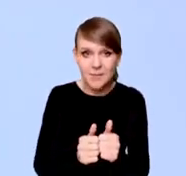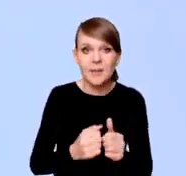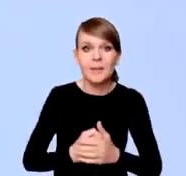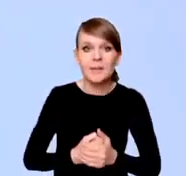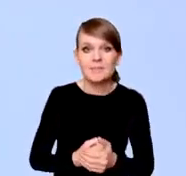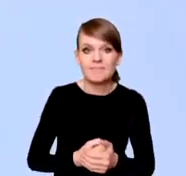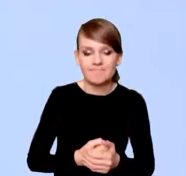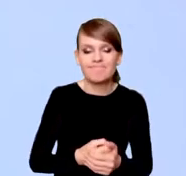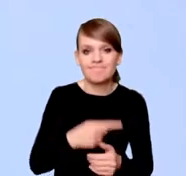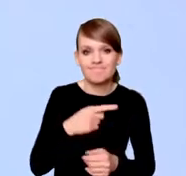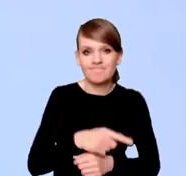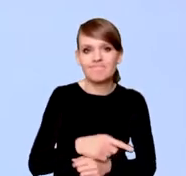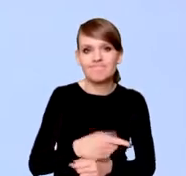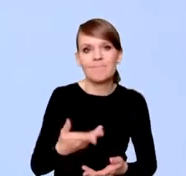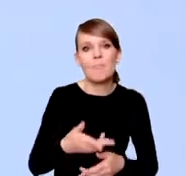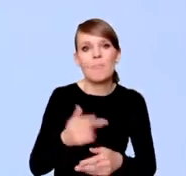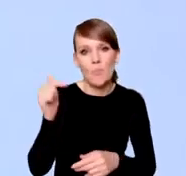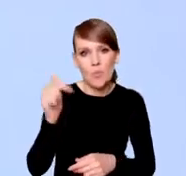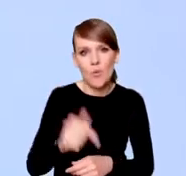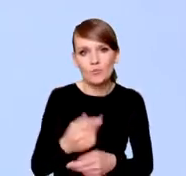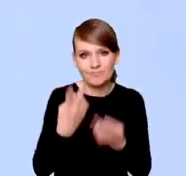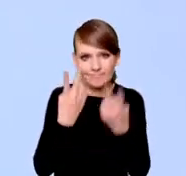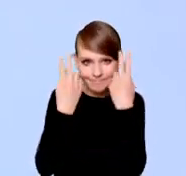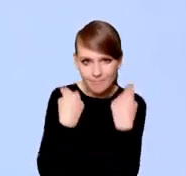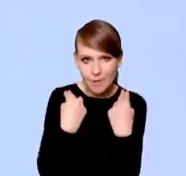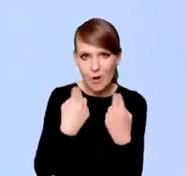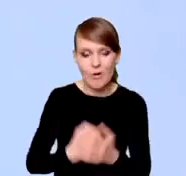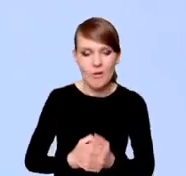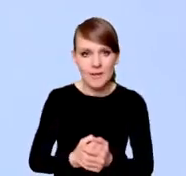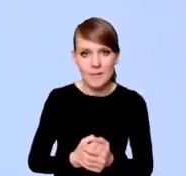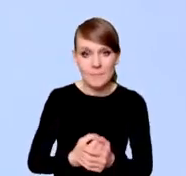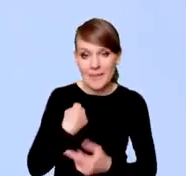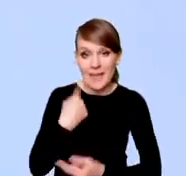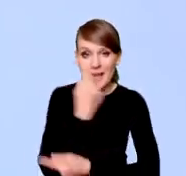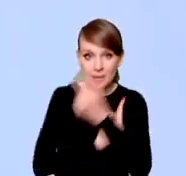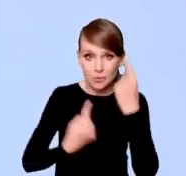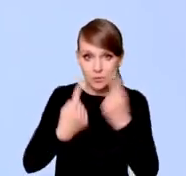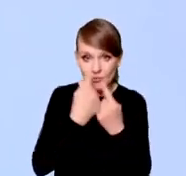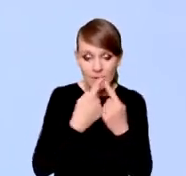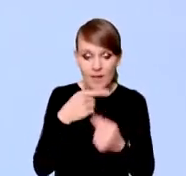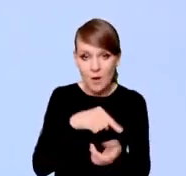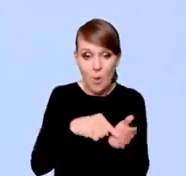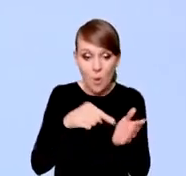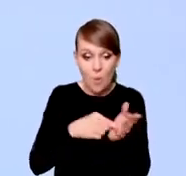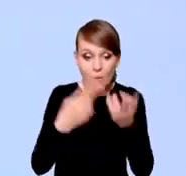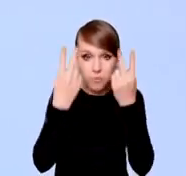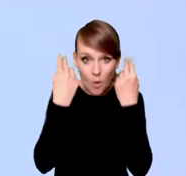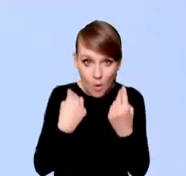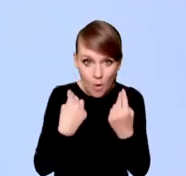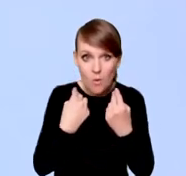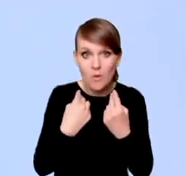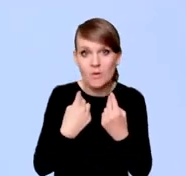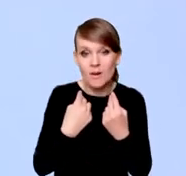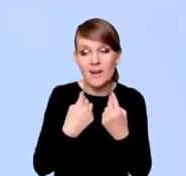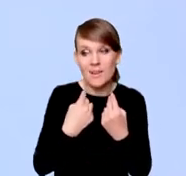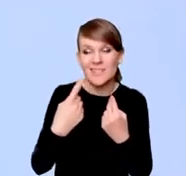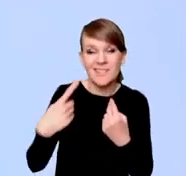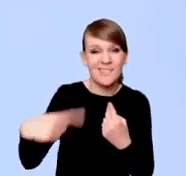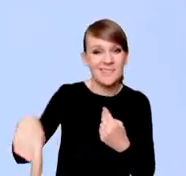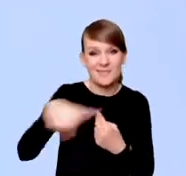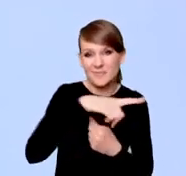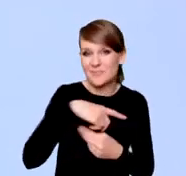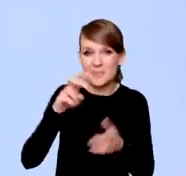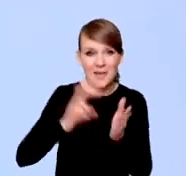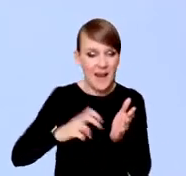pokora. I myślę, że tej pokory nam wszystkim brakuje.